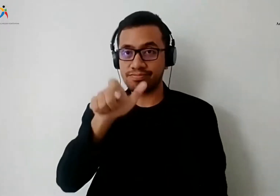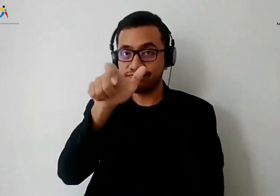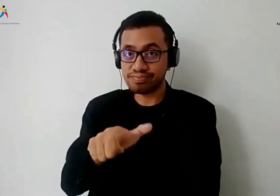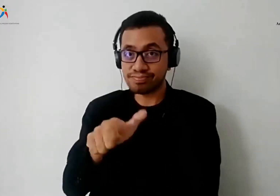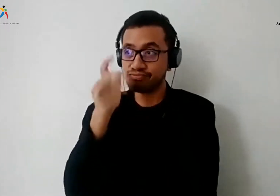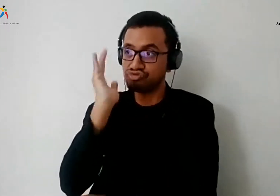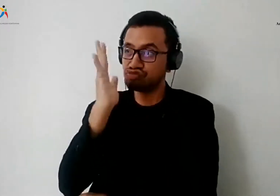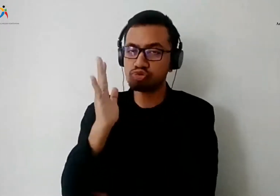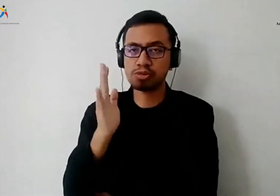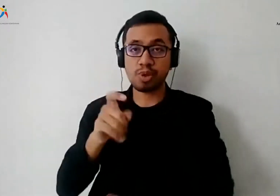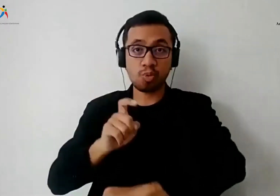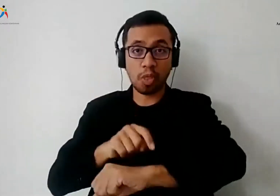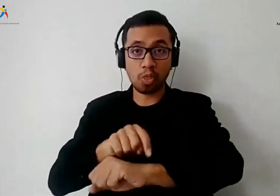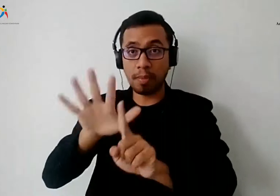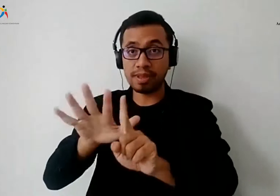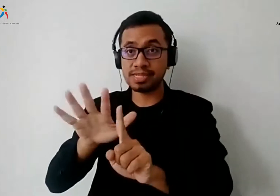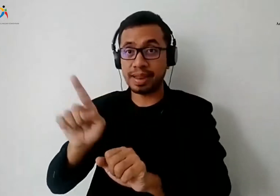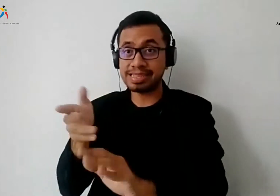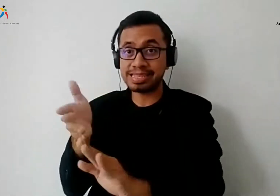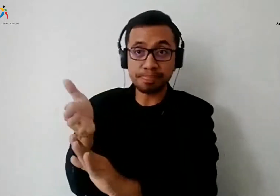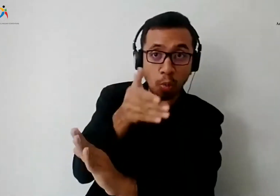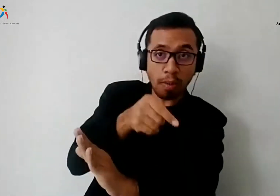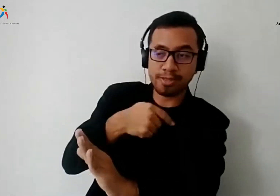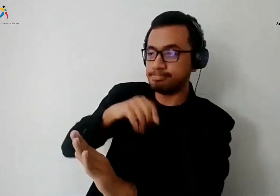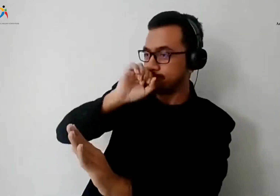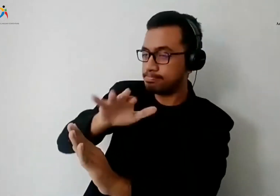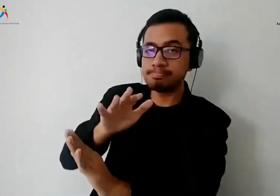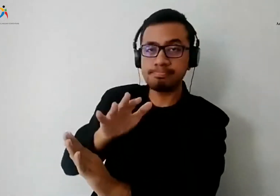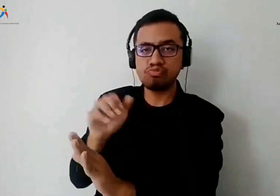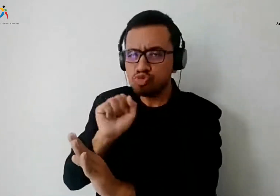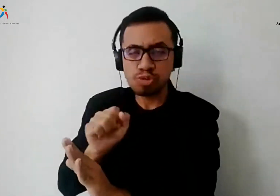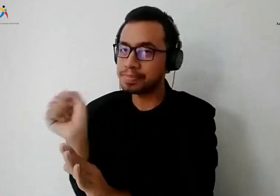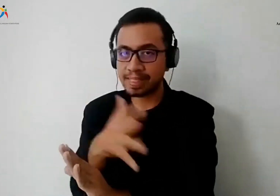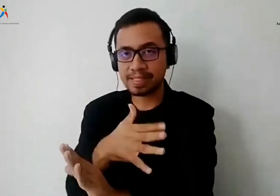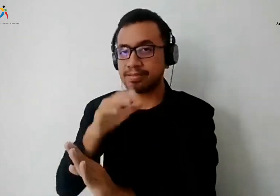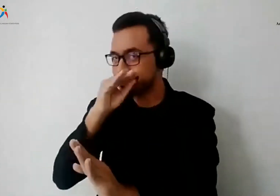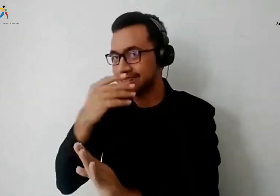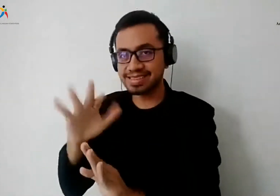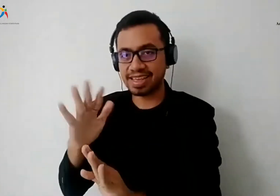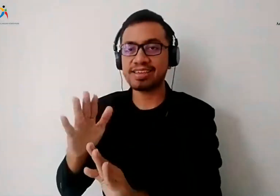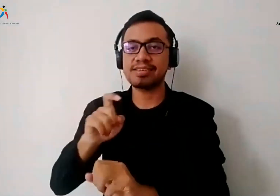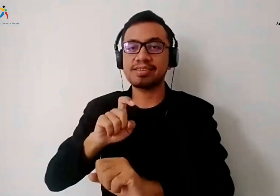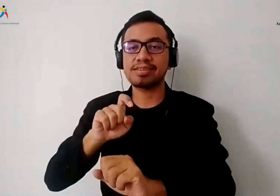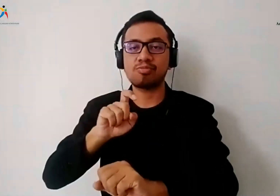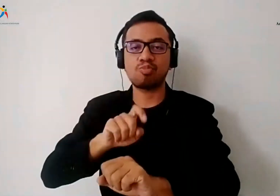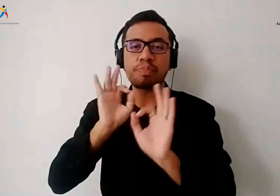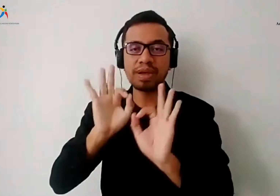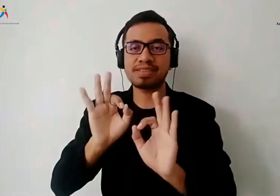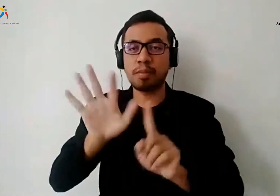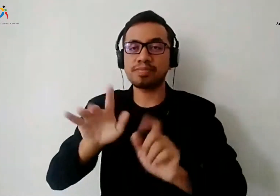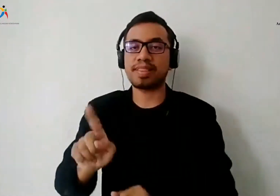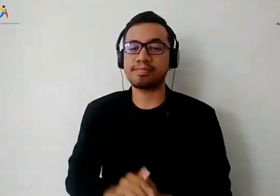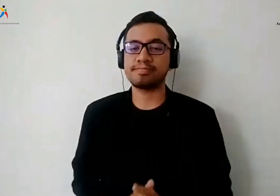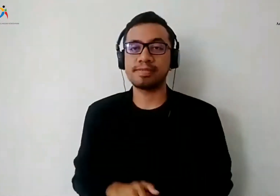kita akan supaya bisa dipercepat, ya, agar waktunya efektif. Ya, kesempatan pertama saya persilakan Bapak